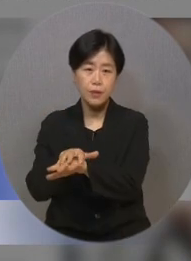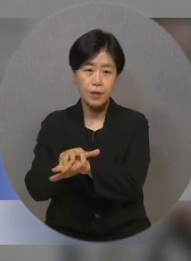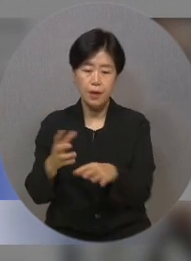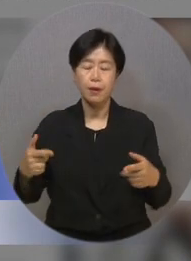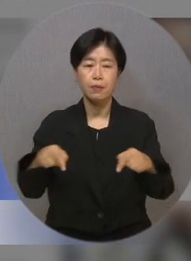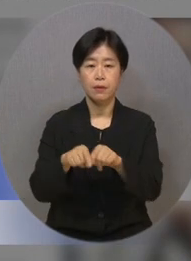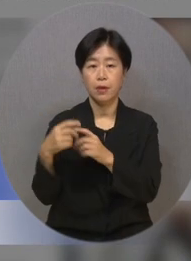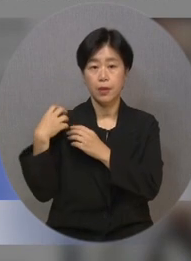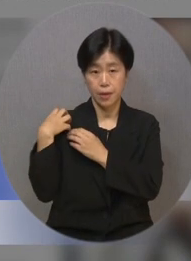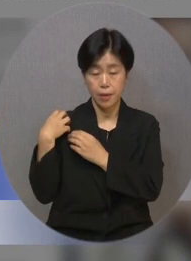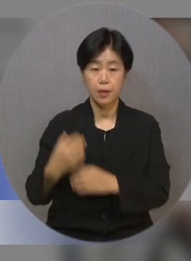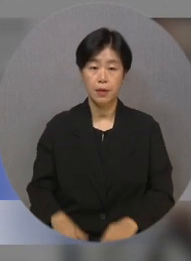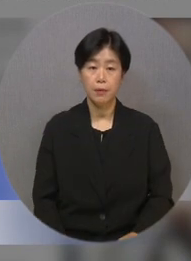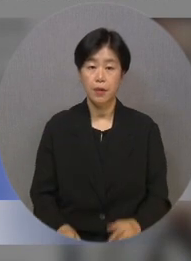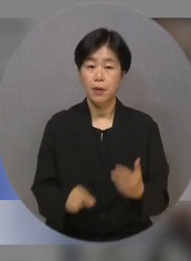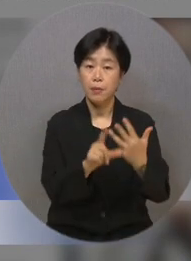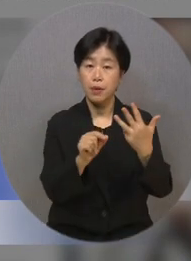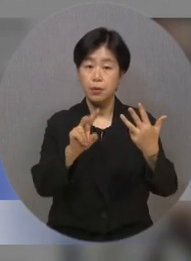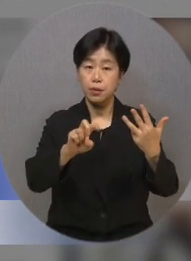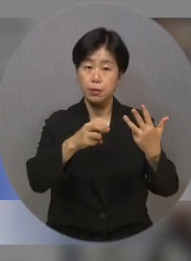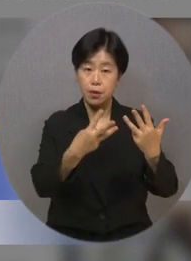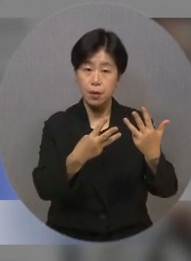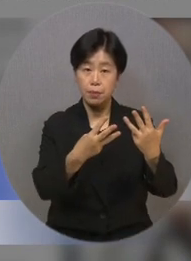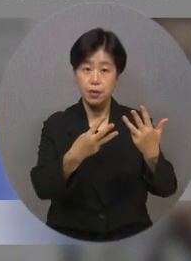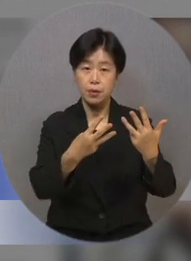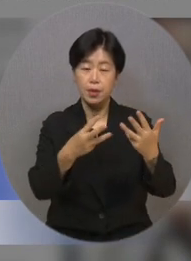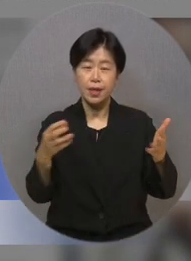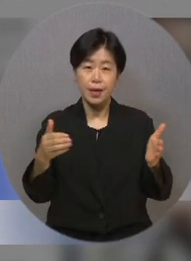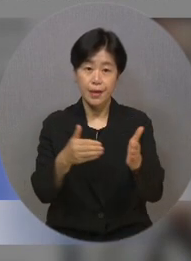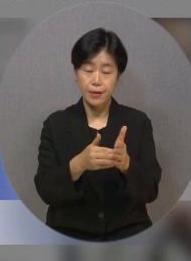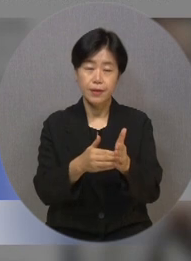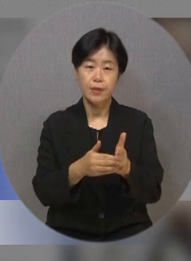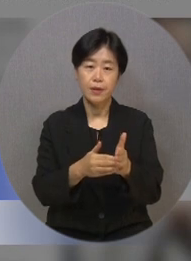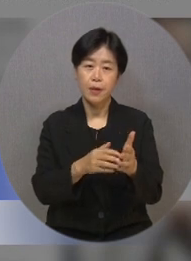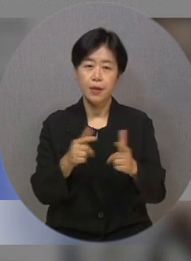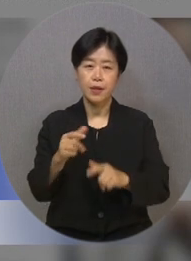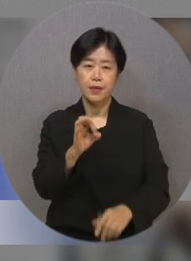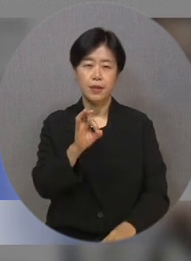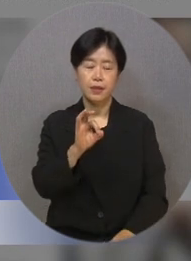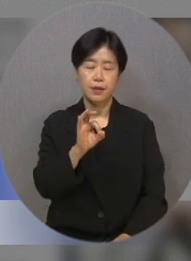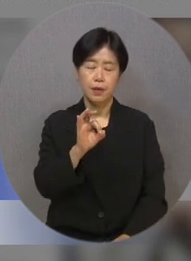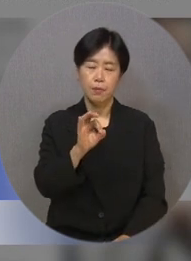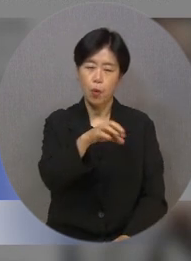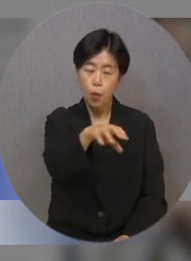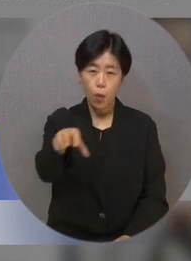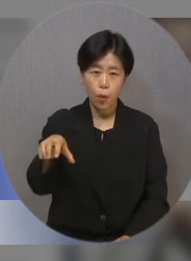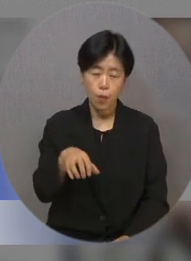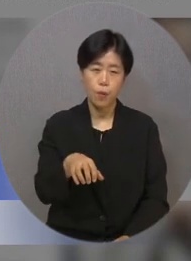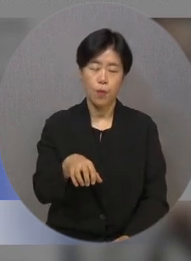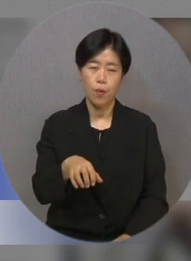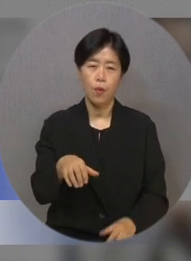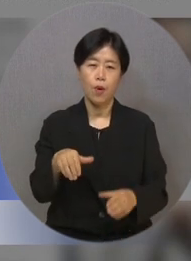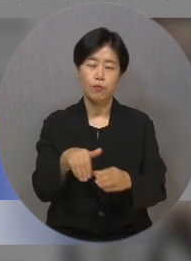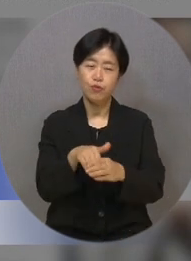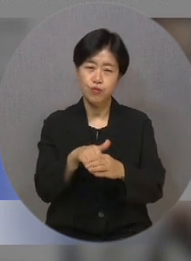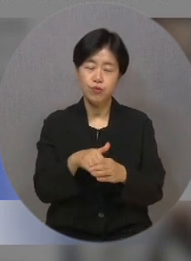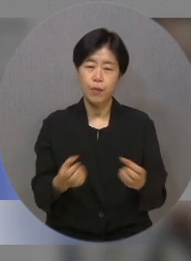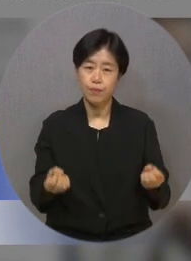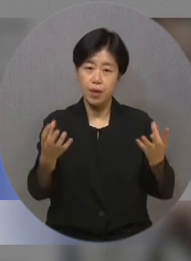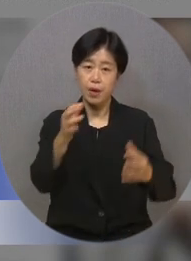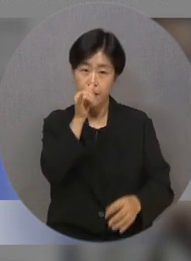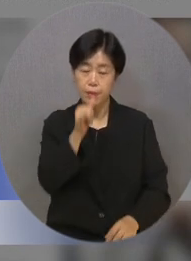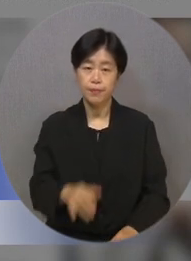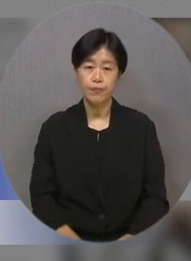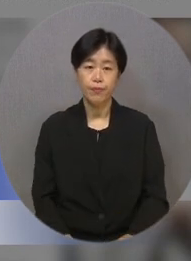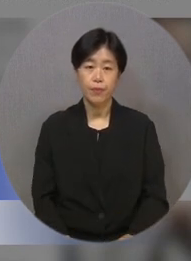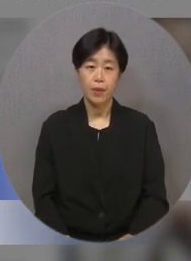15일부터 23일까지 아르코 예술 국장 이음센터 아트홀 등에서 펼쳐졌는데요 전 세계 8개국을